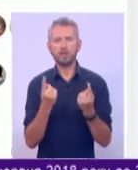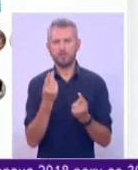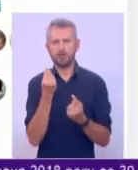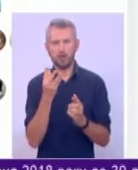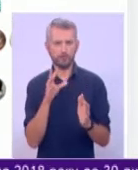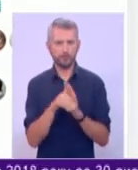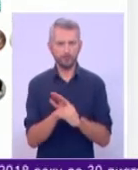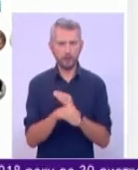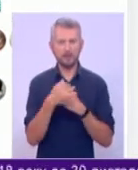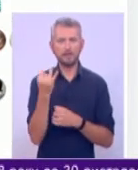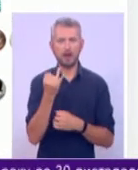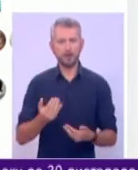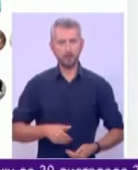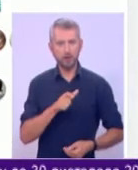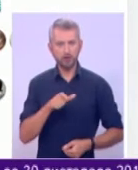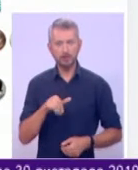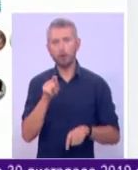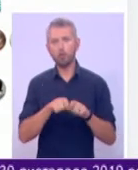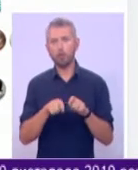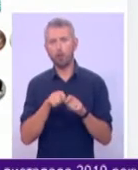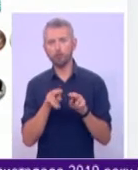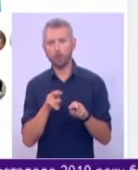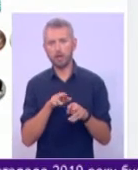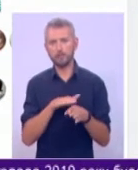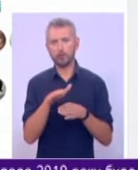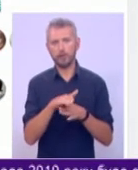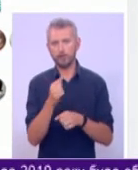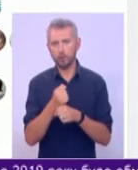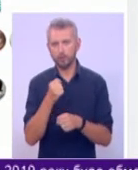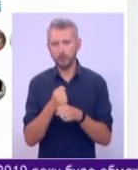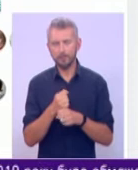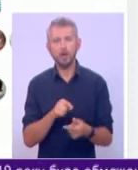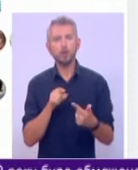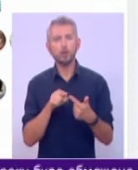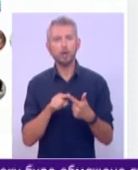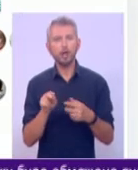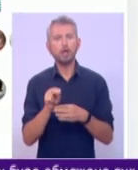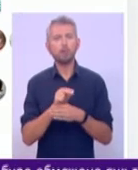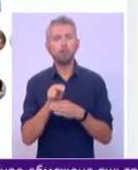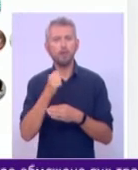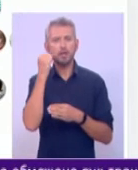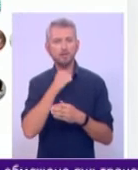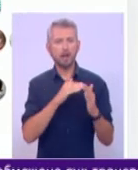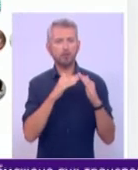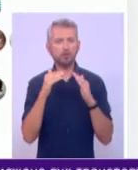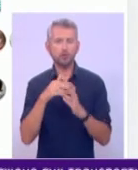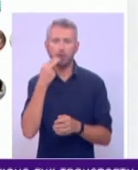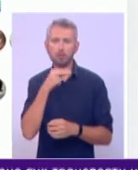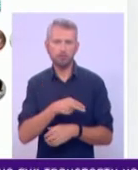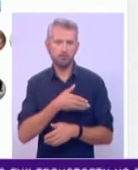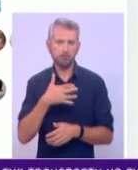великі фінансові вливання, зацікавленість мешканців і контроль над виконавцями робіт. Другий варіант – ремонтувати старе